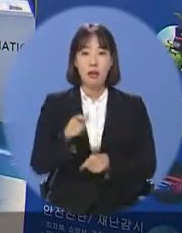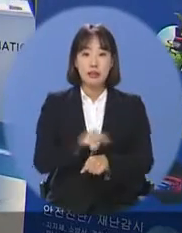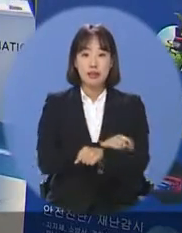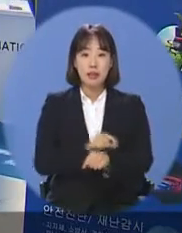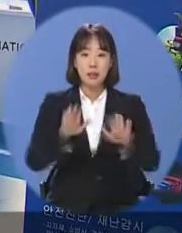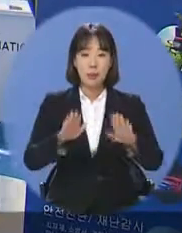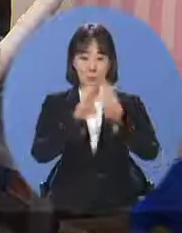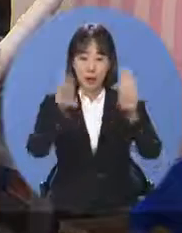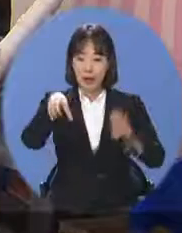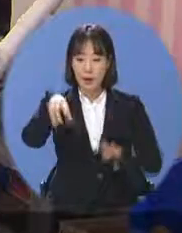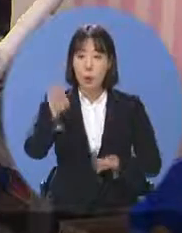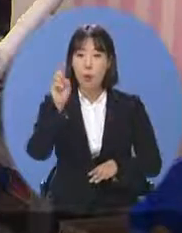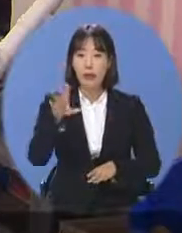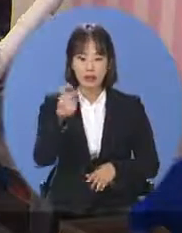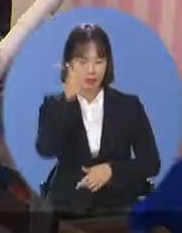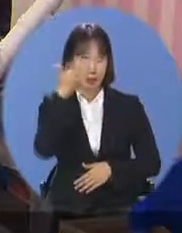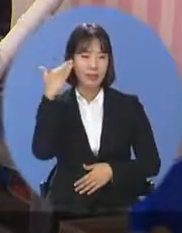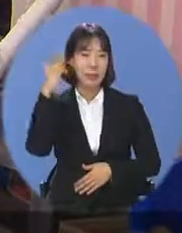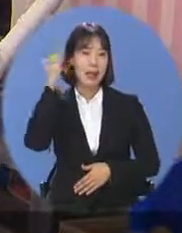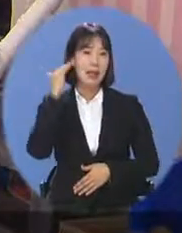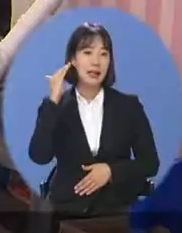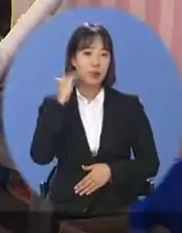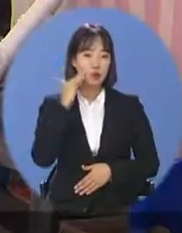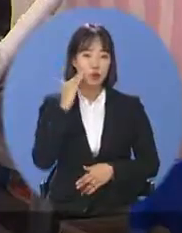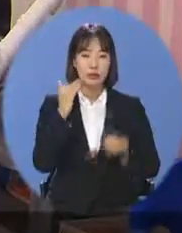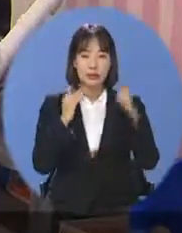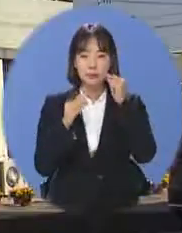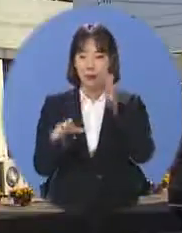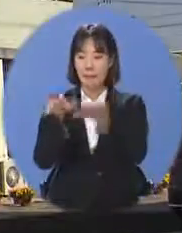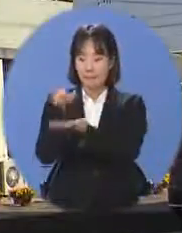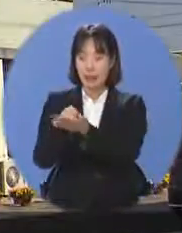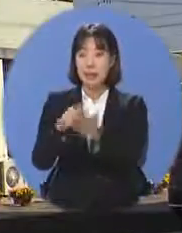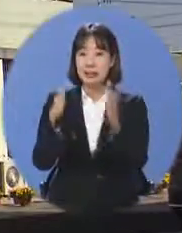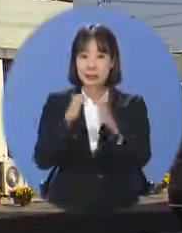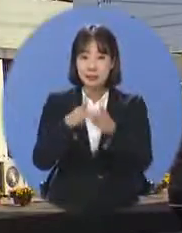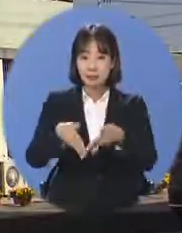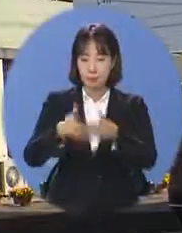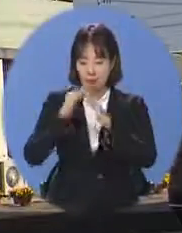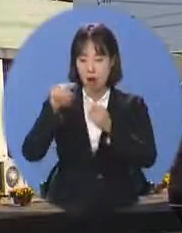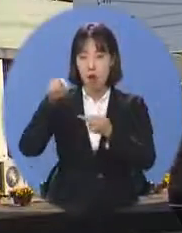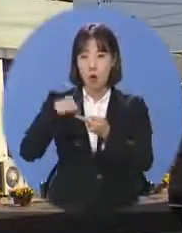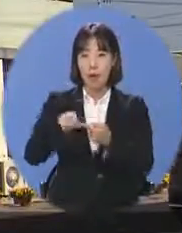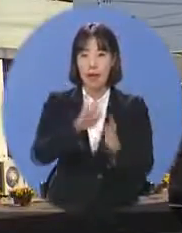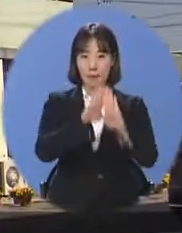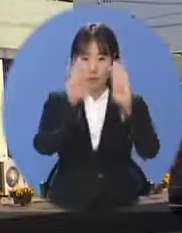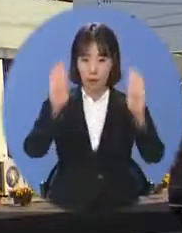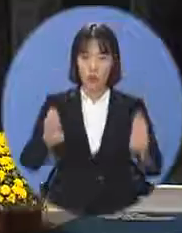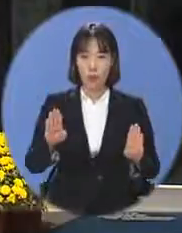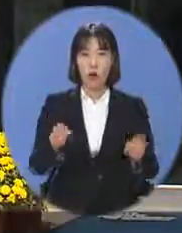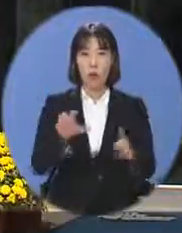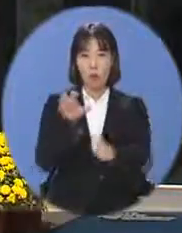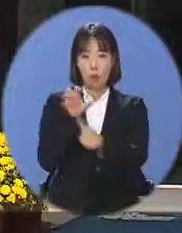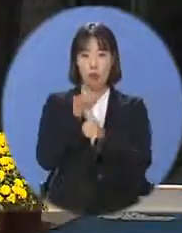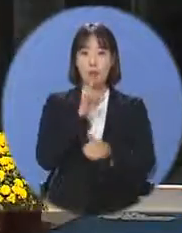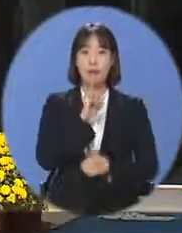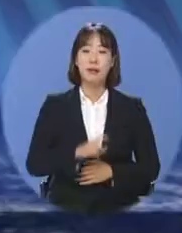이번 박람회는 일제강점기에 지어진 오래된 건축물들이 박람회 공간으로 활용돼 관심을 끌고